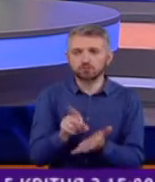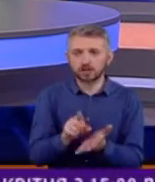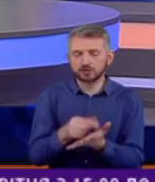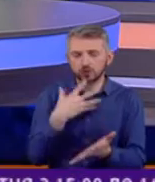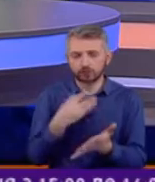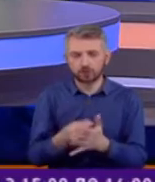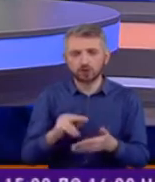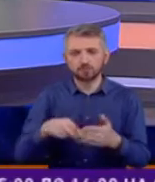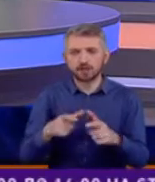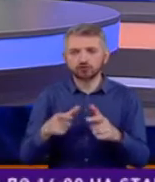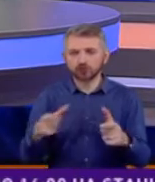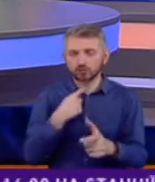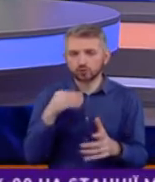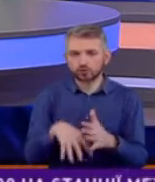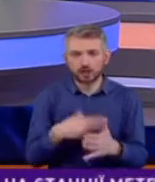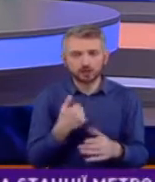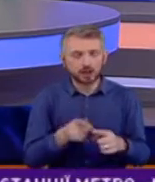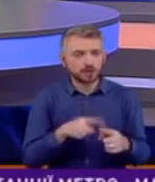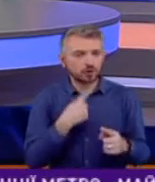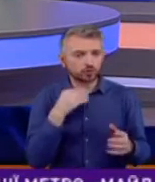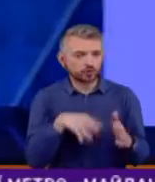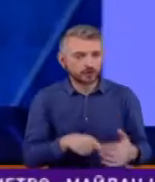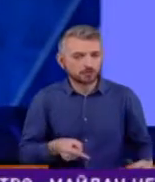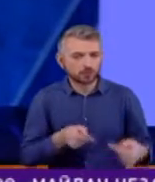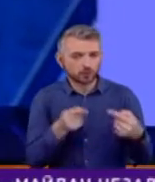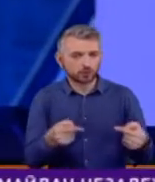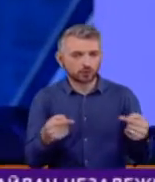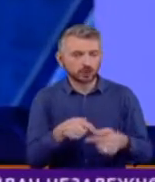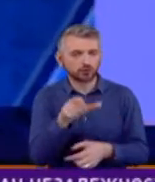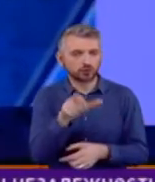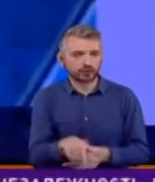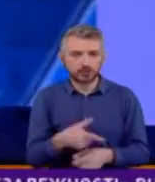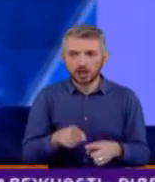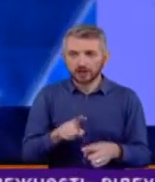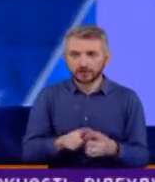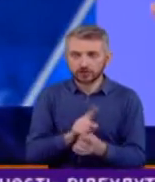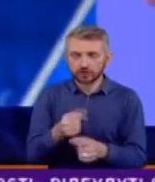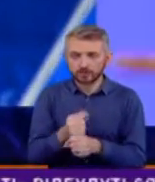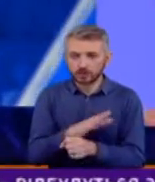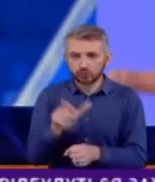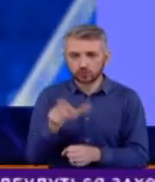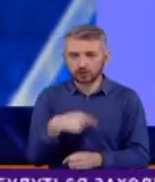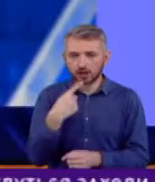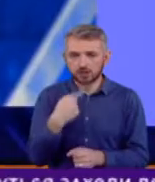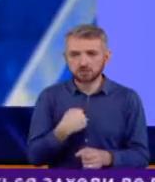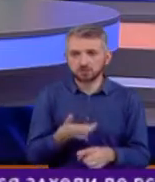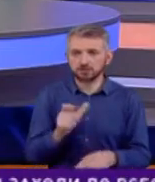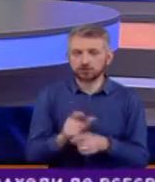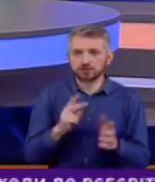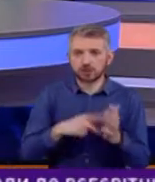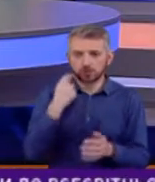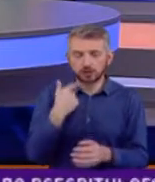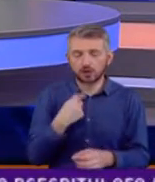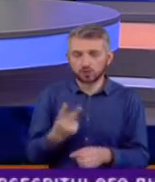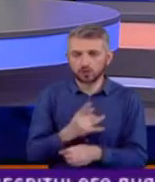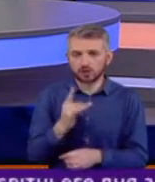платіжками голосувала. Ну так, це голосування проти конкретної людини, фактично. І це ж не переробиш. Людина каже, мені за 70, але я і другий раз